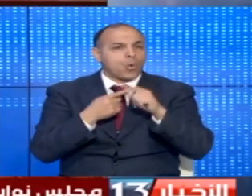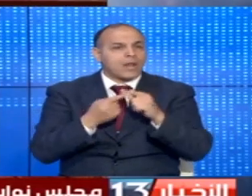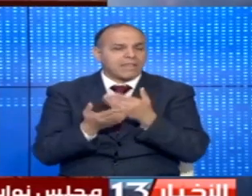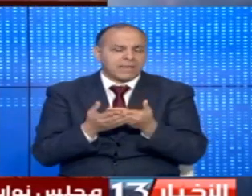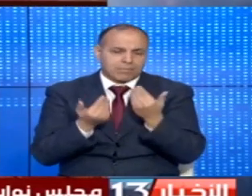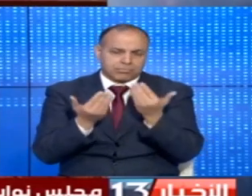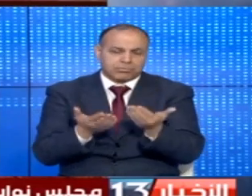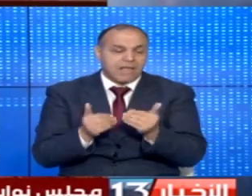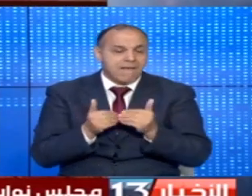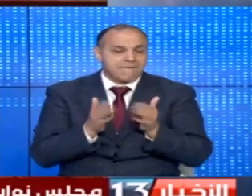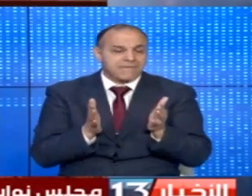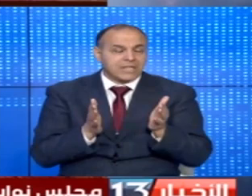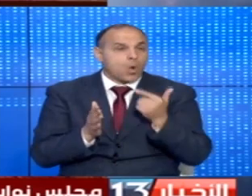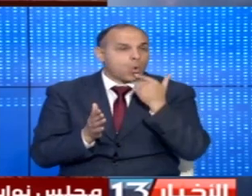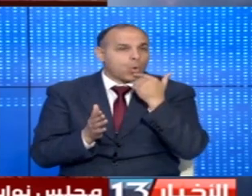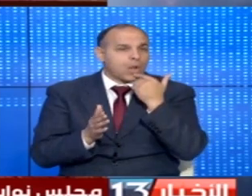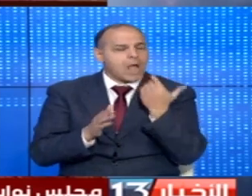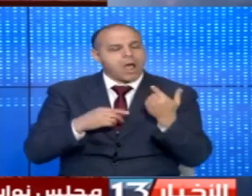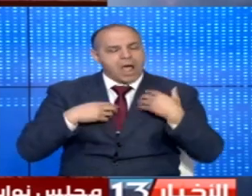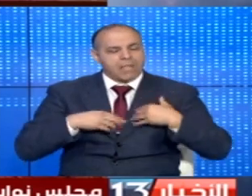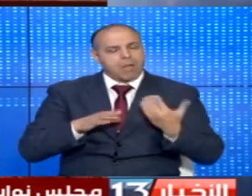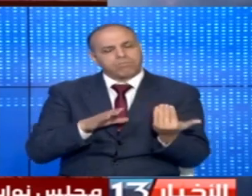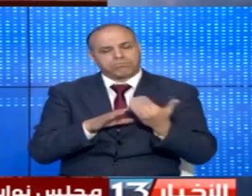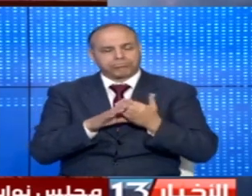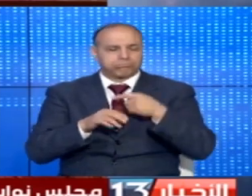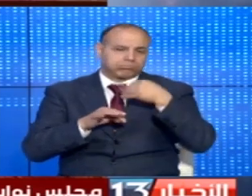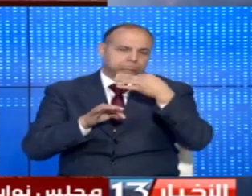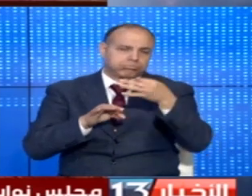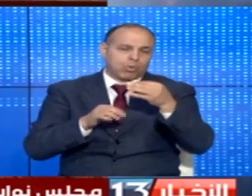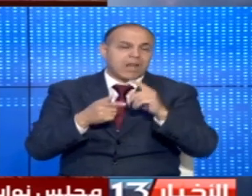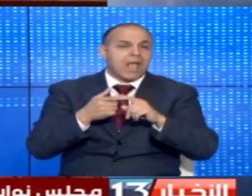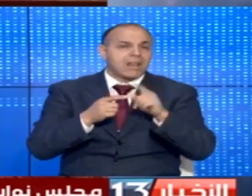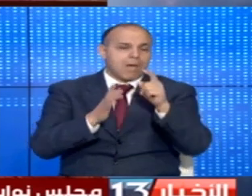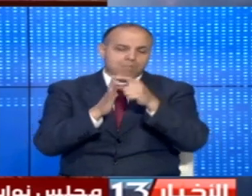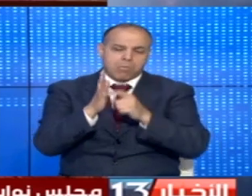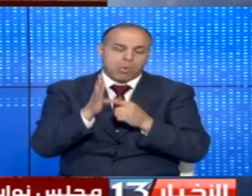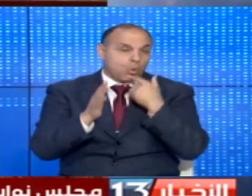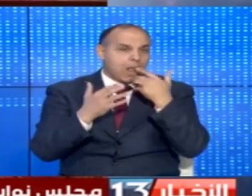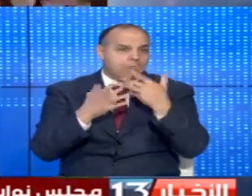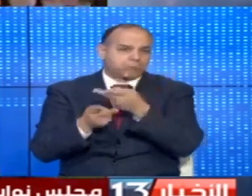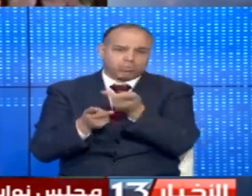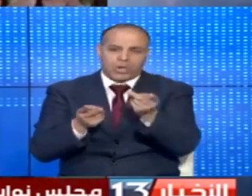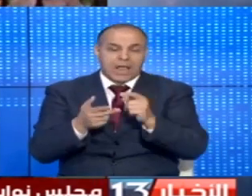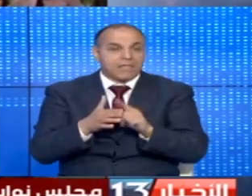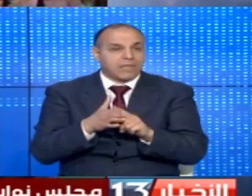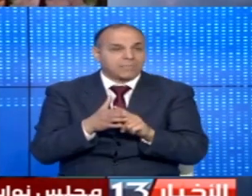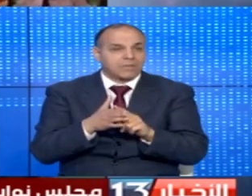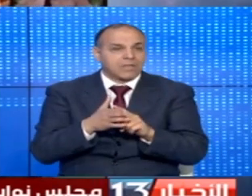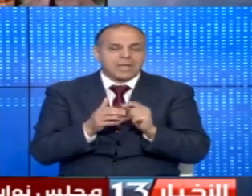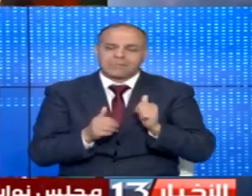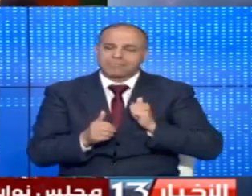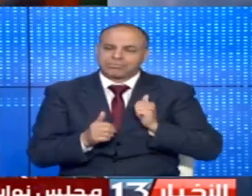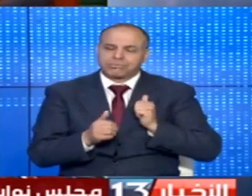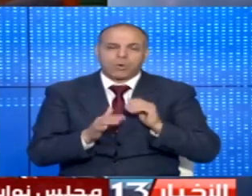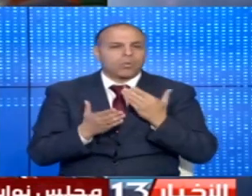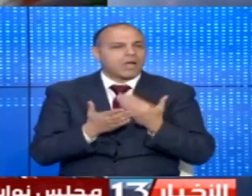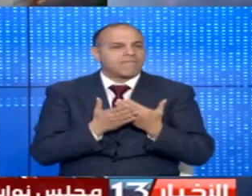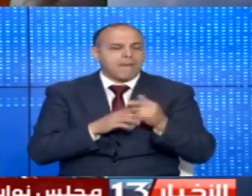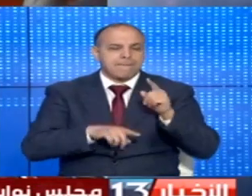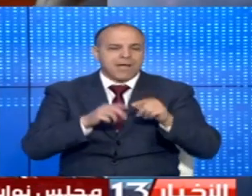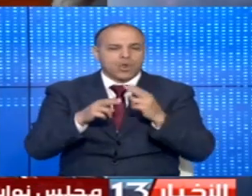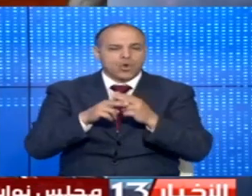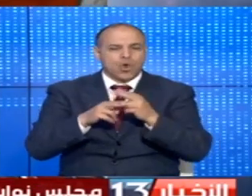فتح المجال لتدخلات النواب ولعل ابرز النقاط التي تم طرحها هو مدى استقلاليه وكفاءه بعض